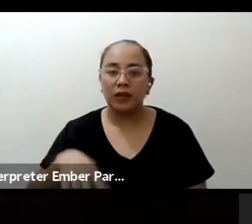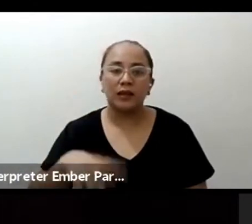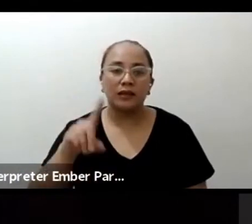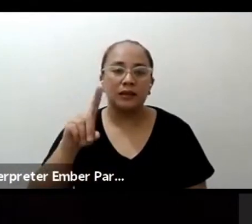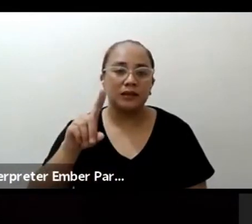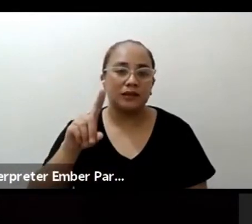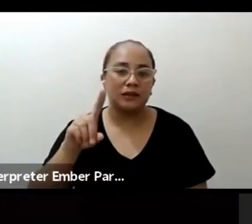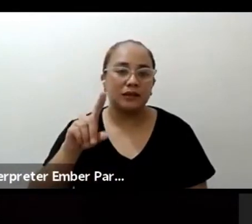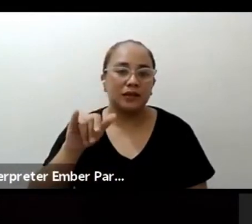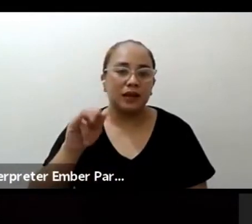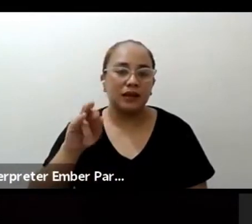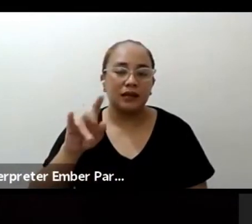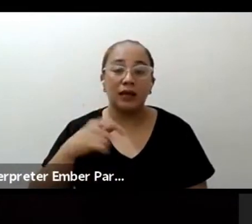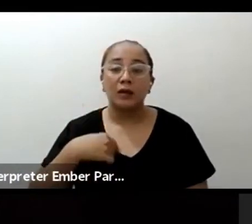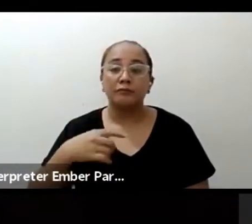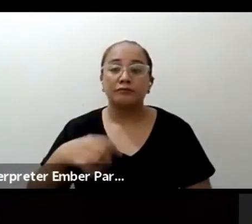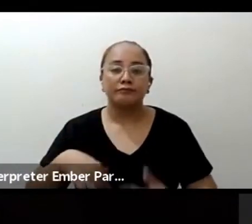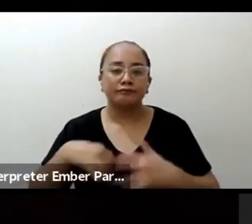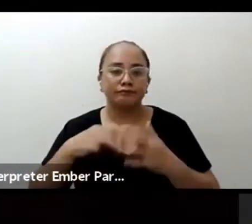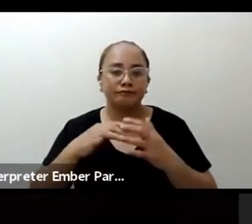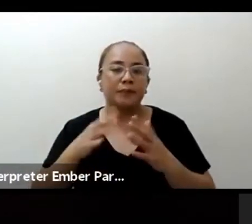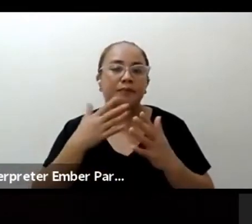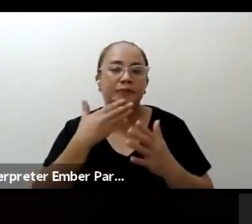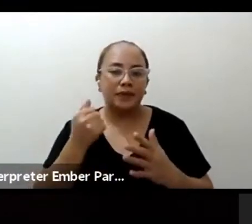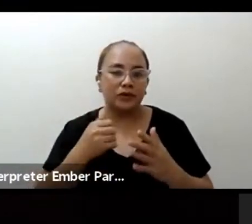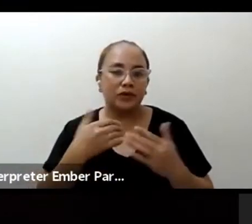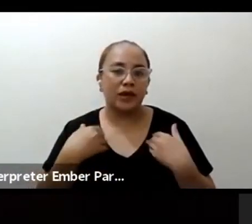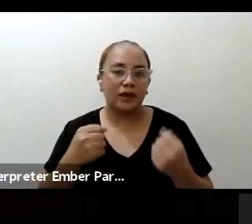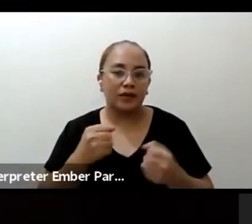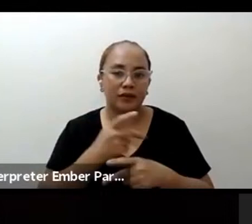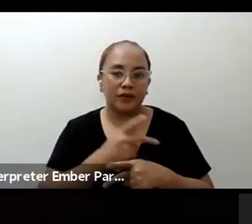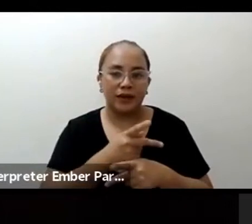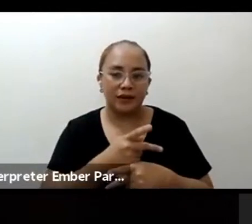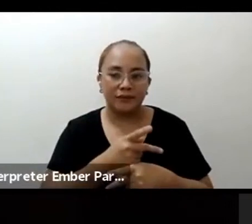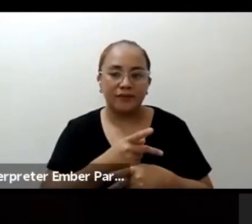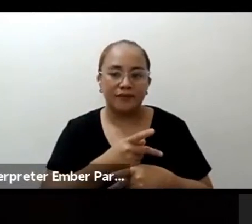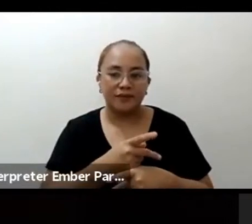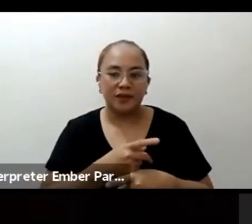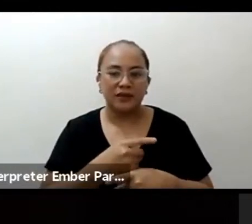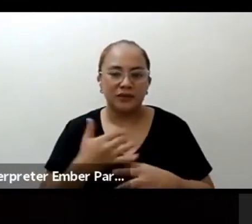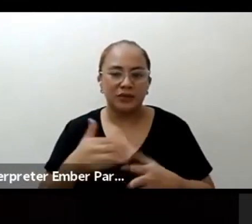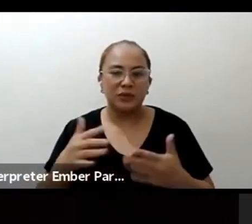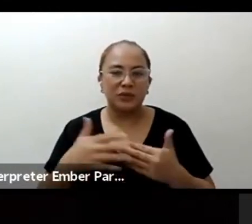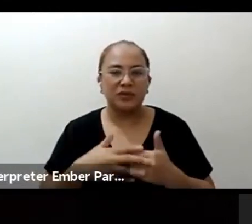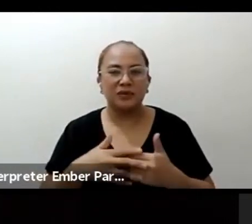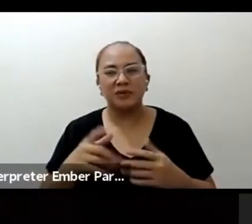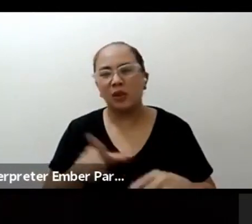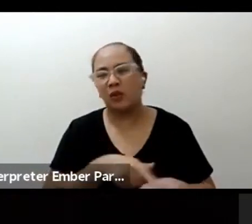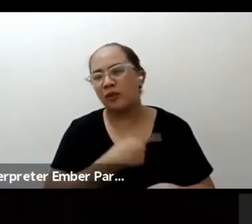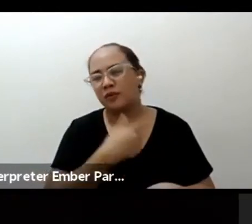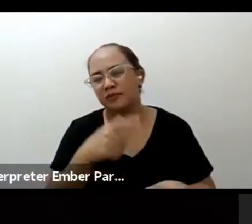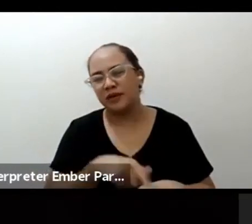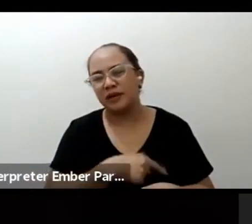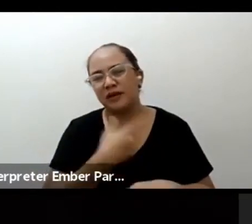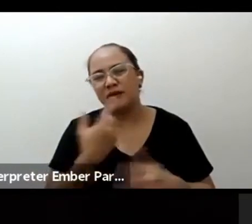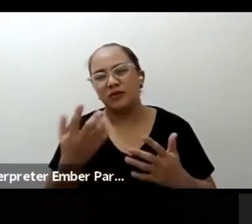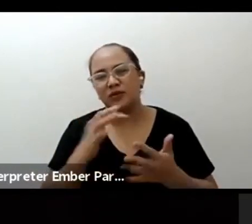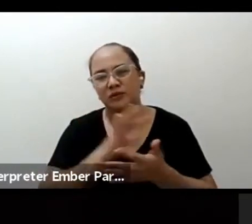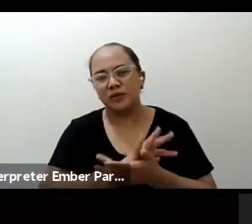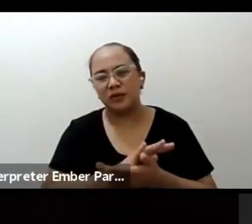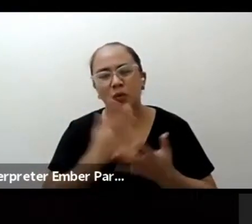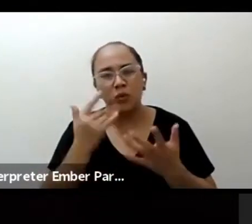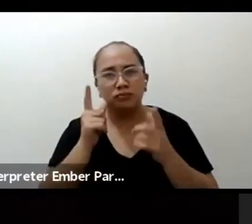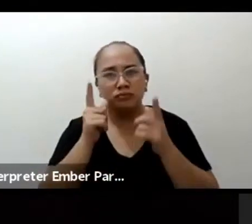for the future. So, although mukhang matagal pa itong pandemic, kailangan medyo forward-looking sana tayo.